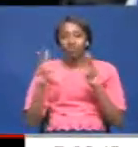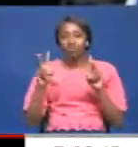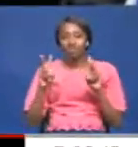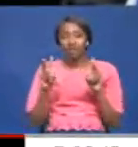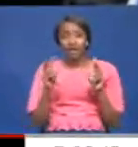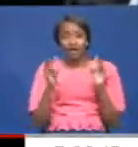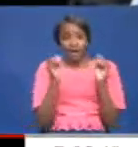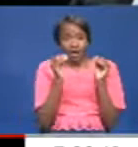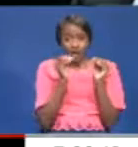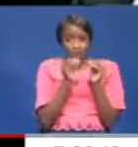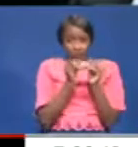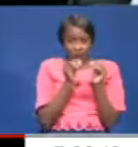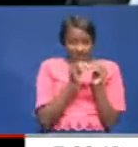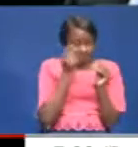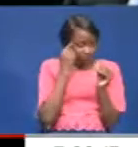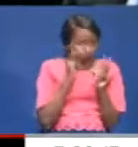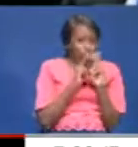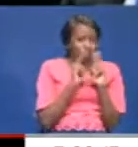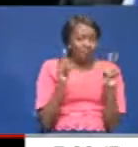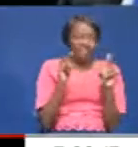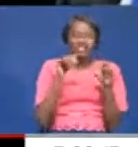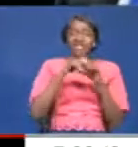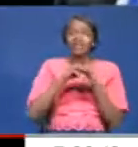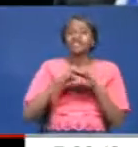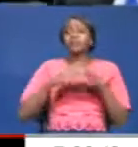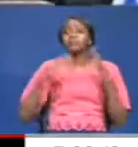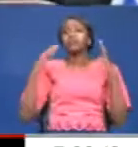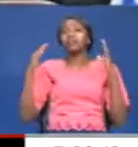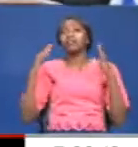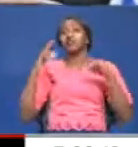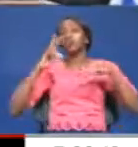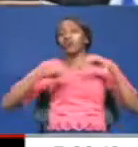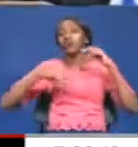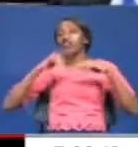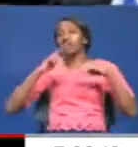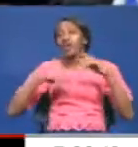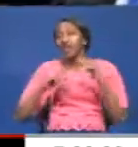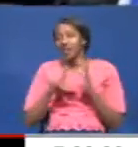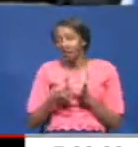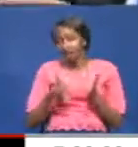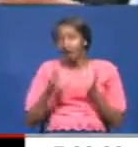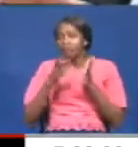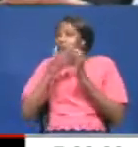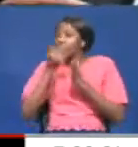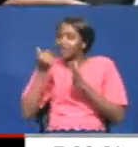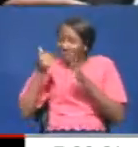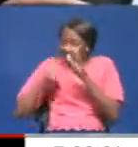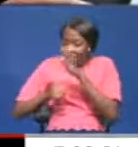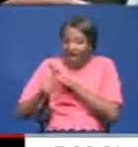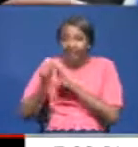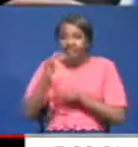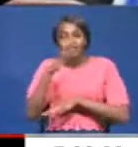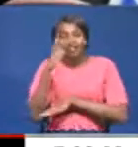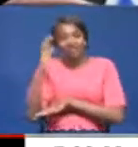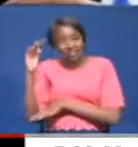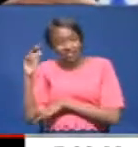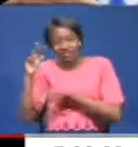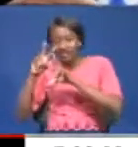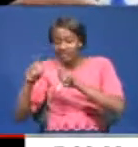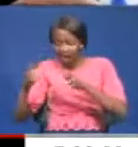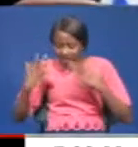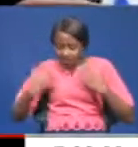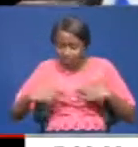amani kwenye mahoteli kubwa kubwa. Tutaenda chini ya miti kutafuta jamii,